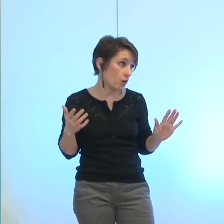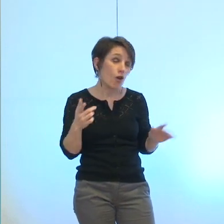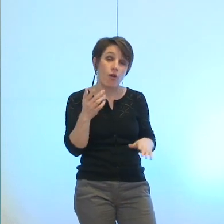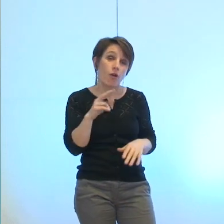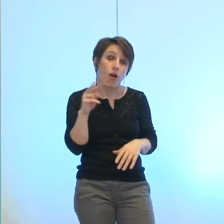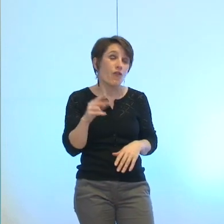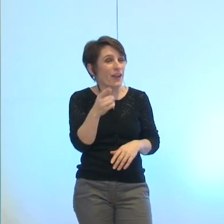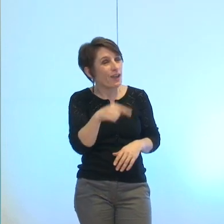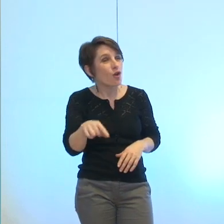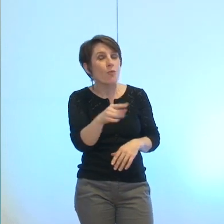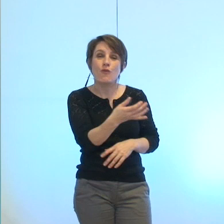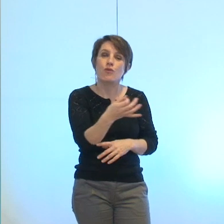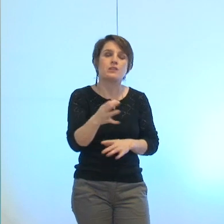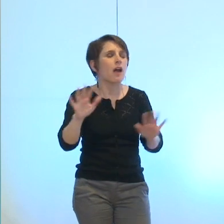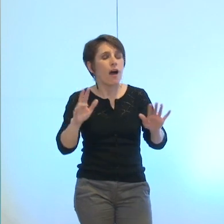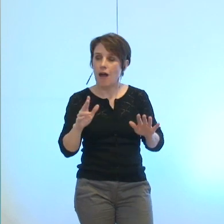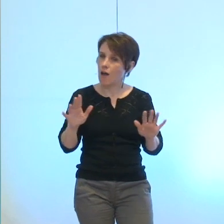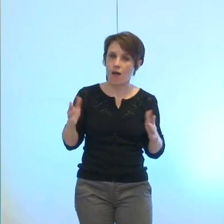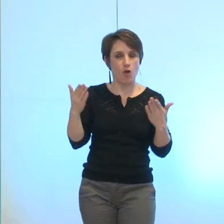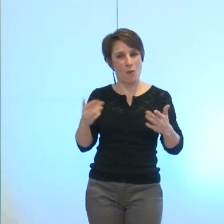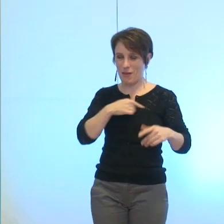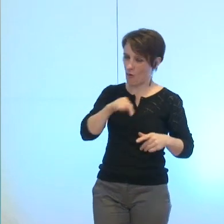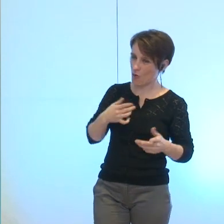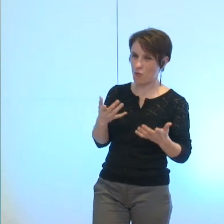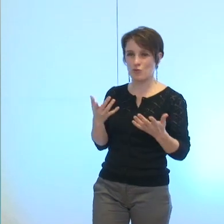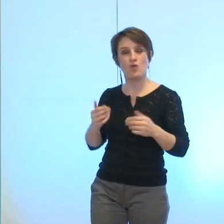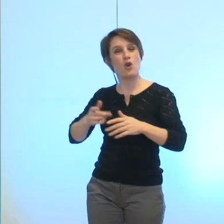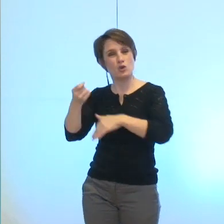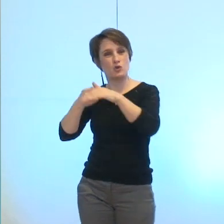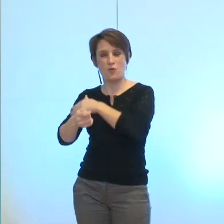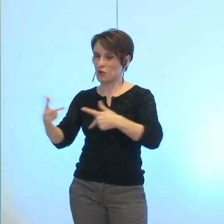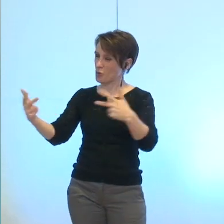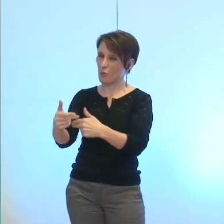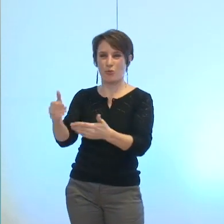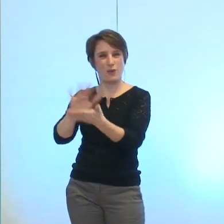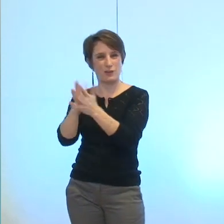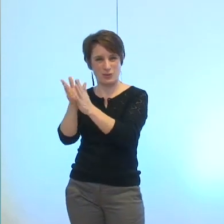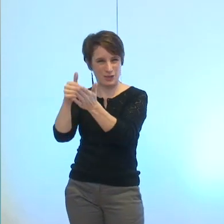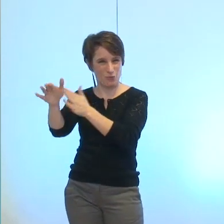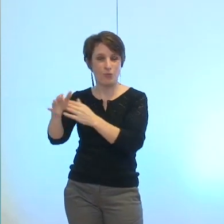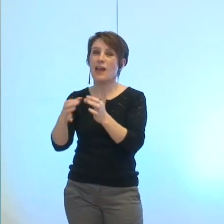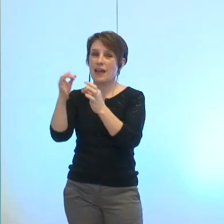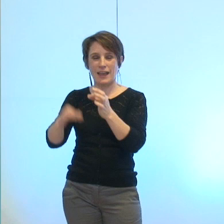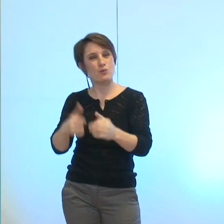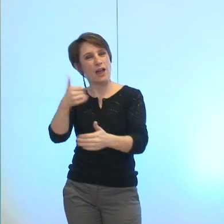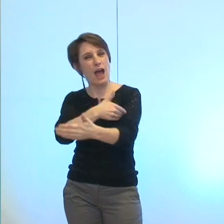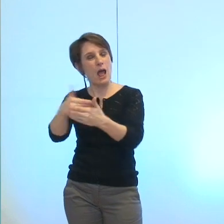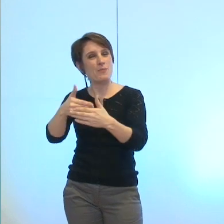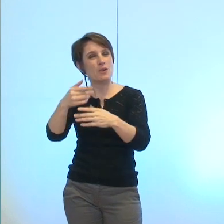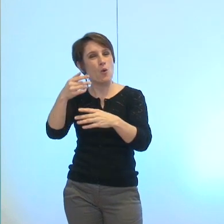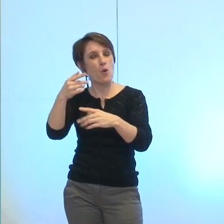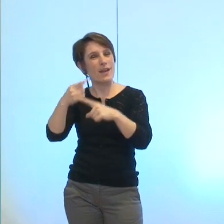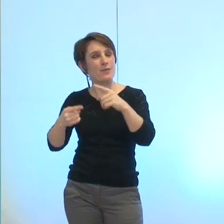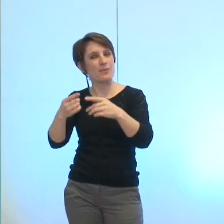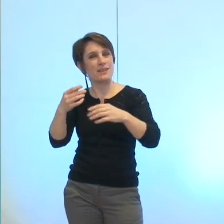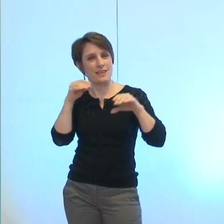baissez vous faites 1 million d'euros d'économie en supprimant la subvention en fait on s'aperçoit d'abord que ça génère des dépenses supplémentaires je viens